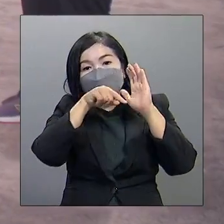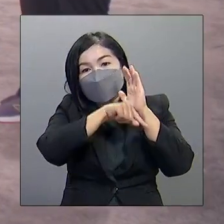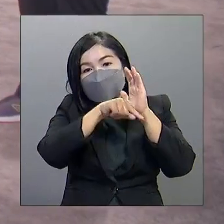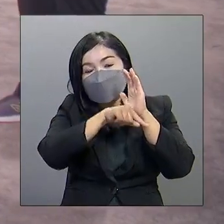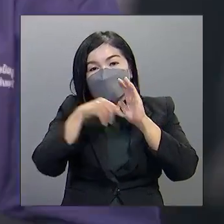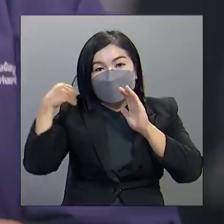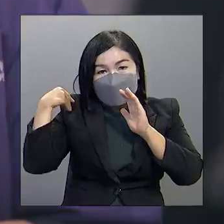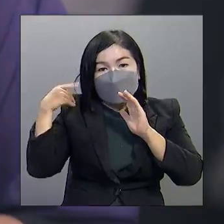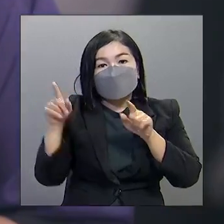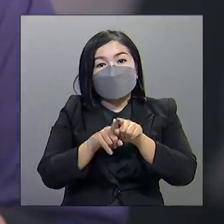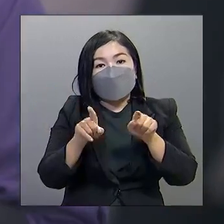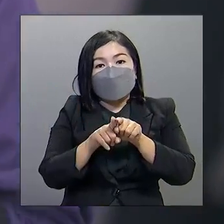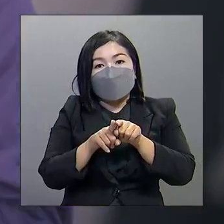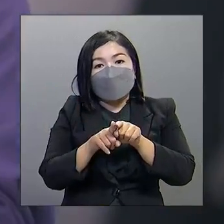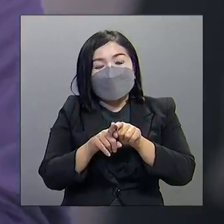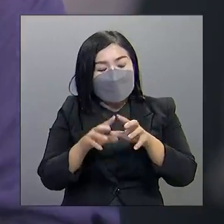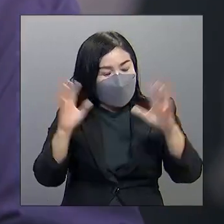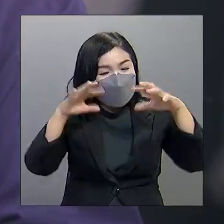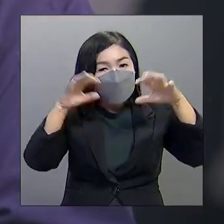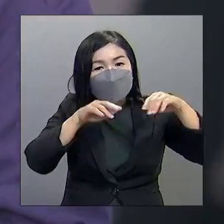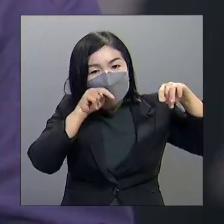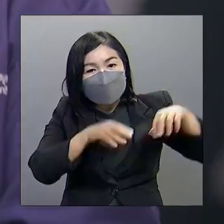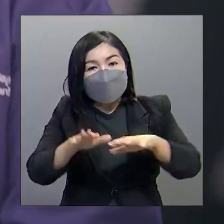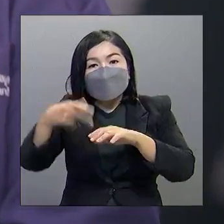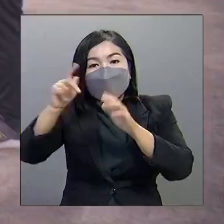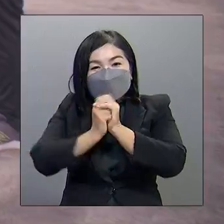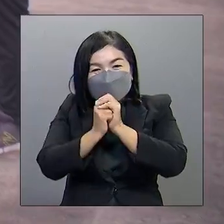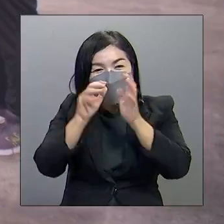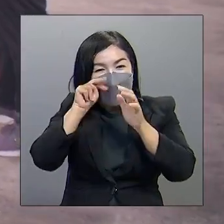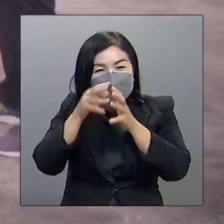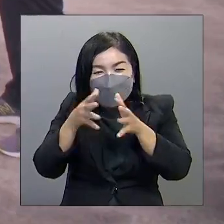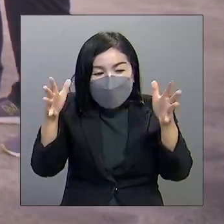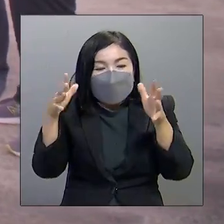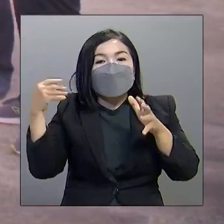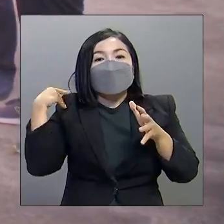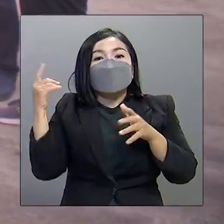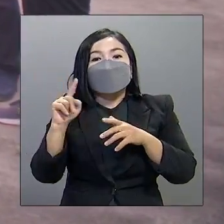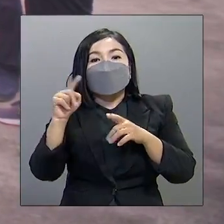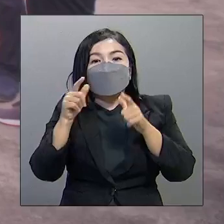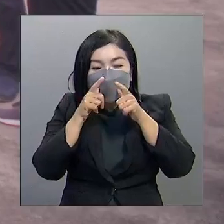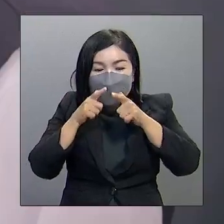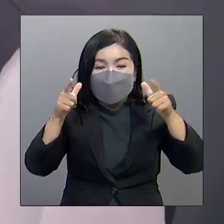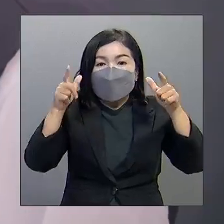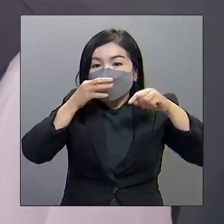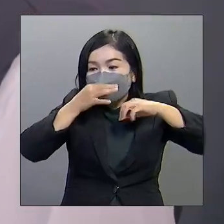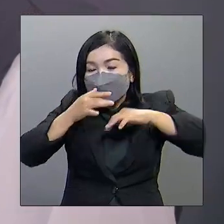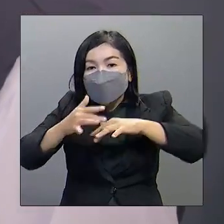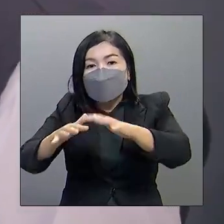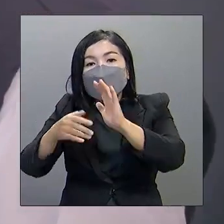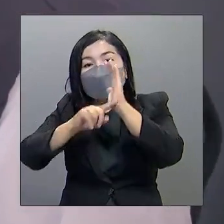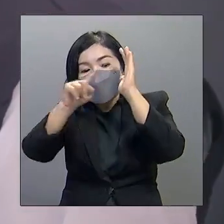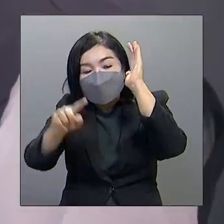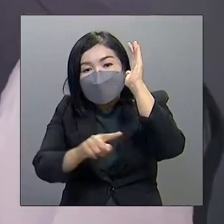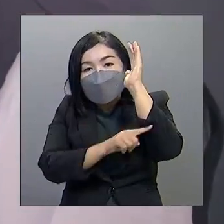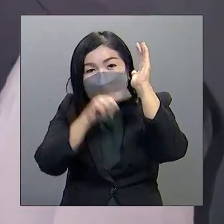นี้ลุ่มน้ำบางปะกง ใช่น้ำจะลงมาที่แม่น้ำปราจีนบุรีเนี่ยค่อนข้างมาก ครับน้ำที่แม่น้ำใหญ่ๆที่ไหลลงอ่าวไทยเนี่ยน้อยคนจะพูดถึงแม่น้ำบ